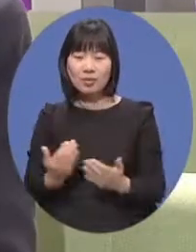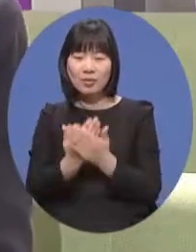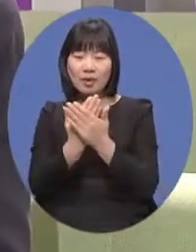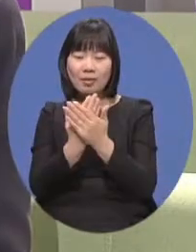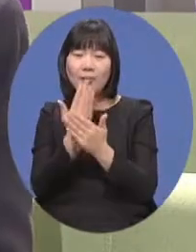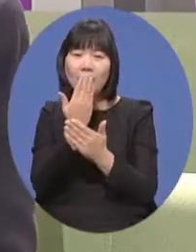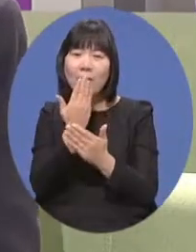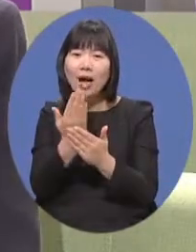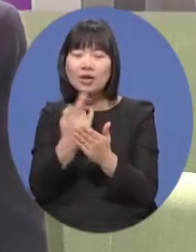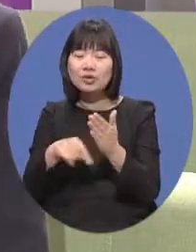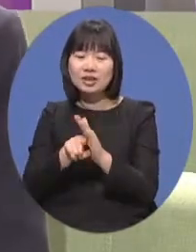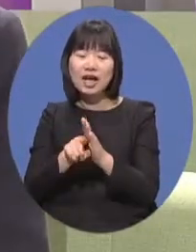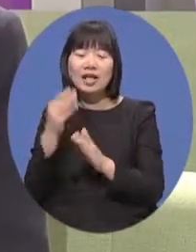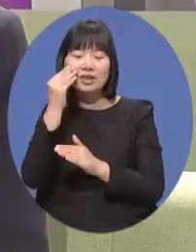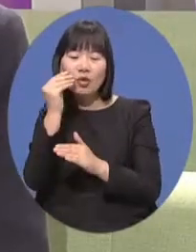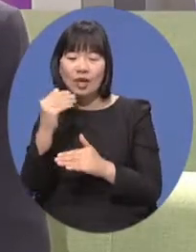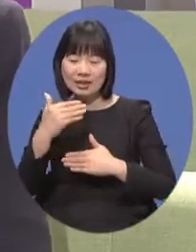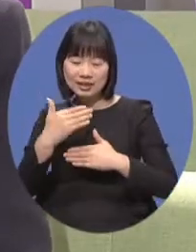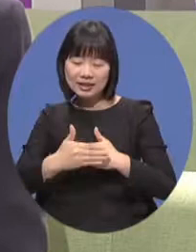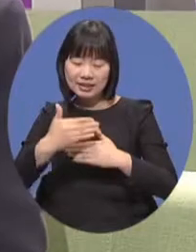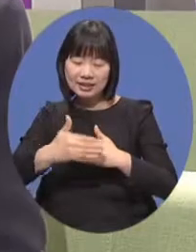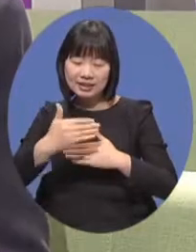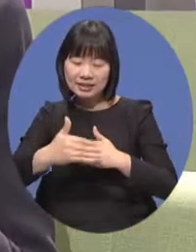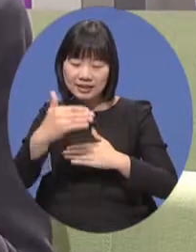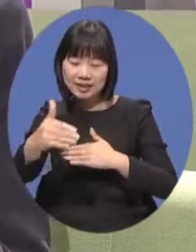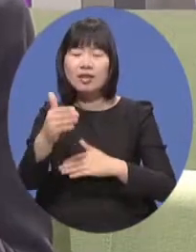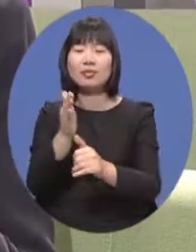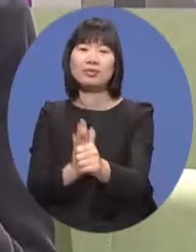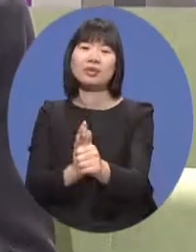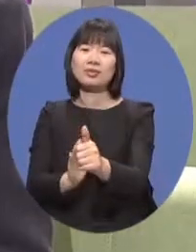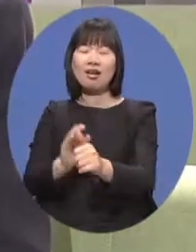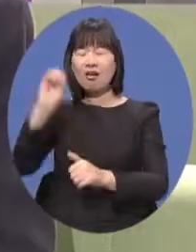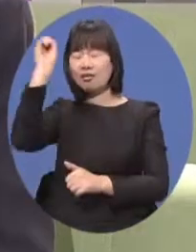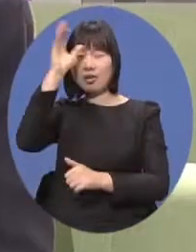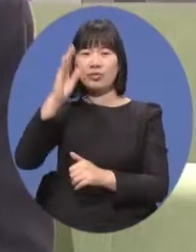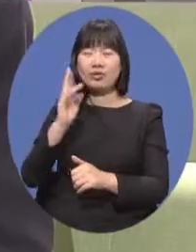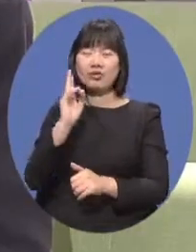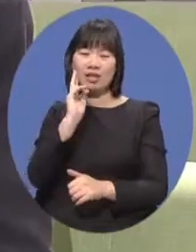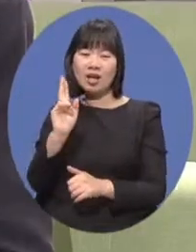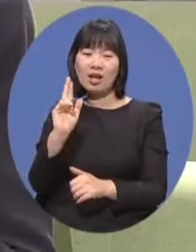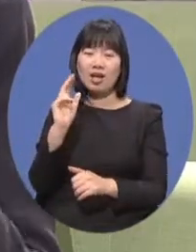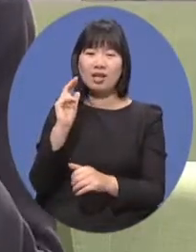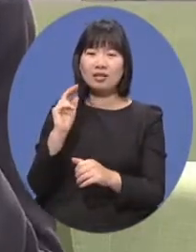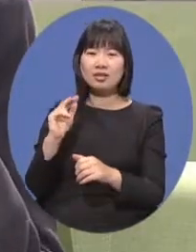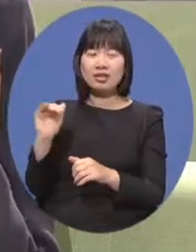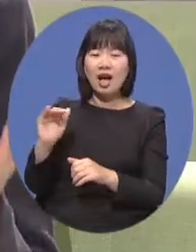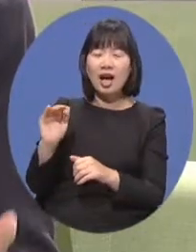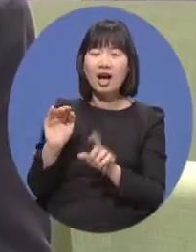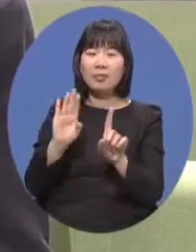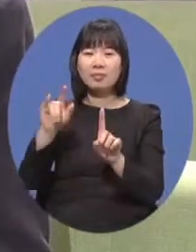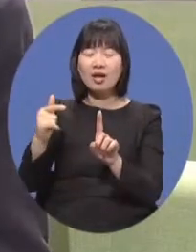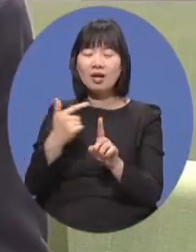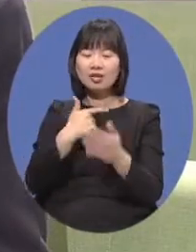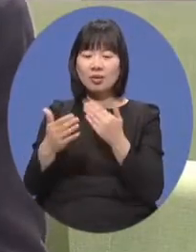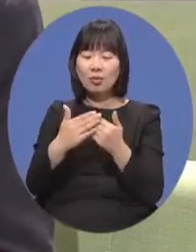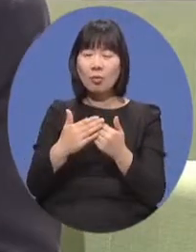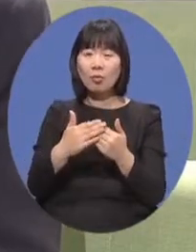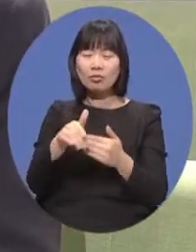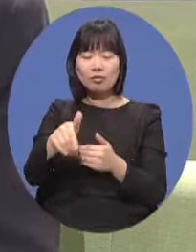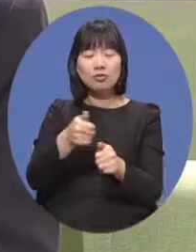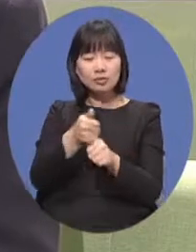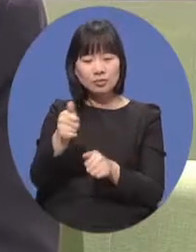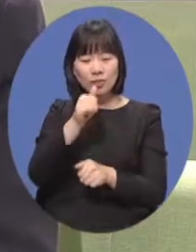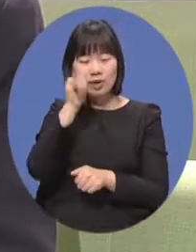적응 단계를 꼭 거치게 해주셔야 돼요. 갑자기 그냥 이렇게 극단적인 방법으로 이렇게 한번 경험을 체험을 하면 얘가